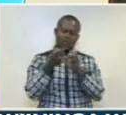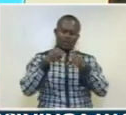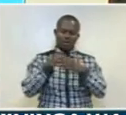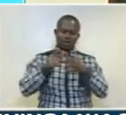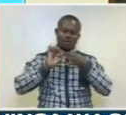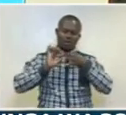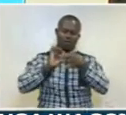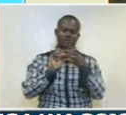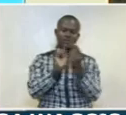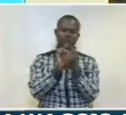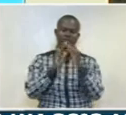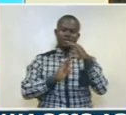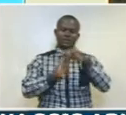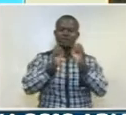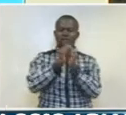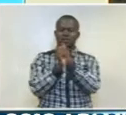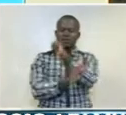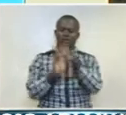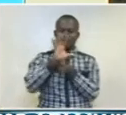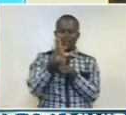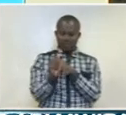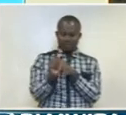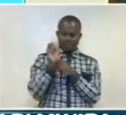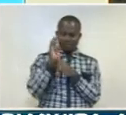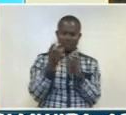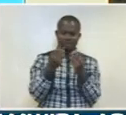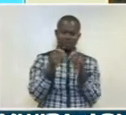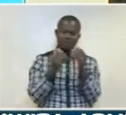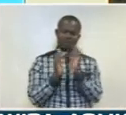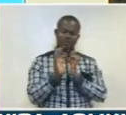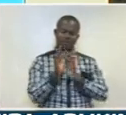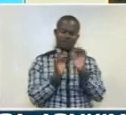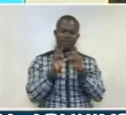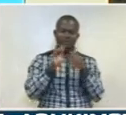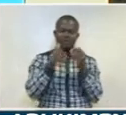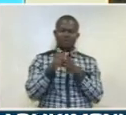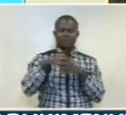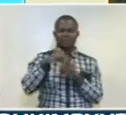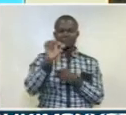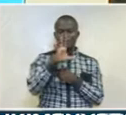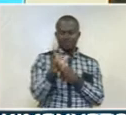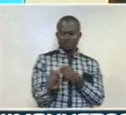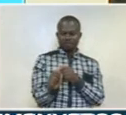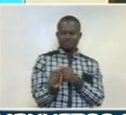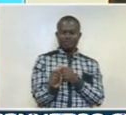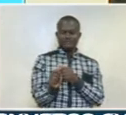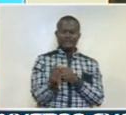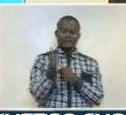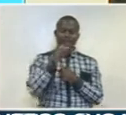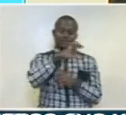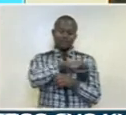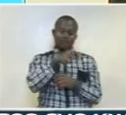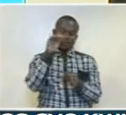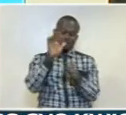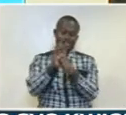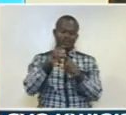mikuru y'ibihugu n'indi migikomeye ya Afurika. Ibi bizoroshya urujya n'uruza rw'abagenzi bo kuri uyu mugabane wa Afurika. Inyungu ni